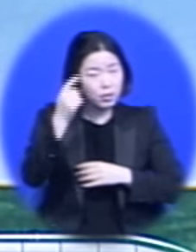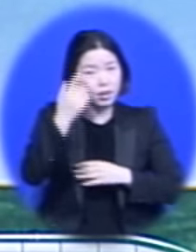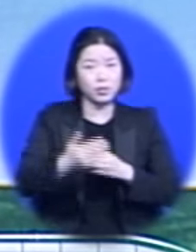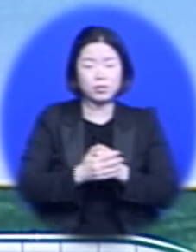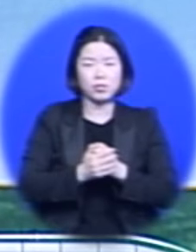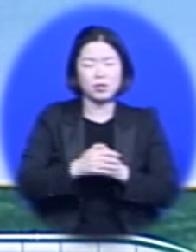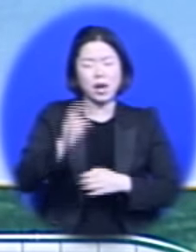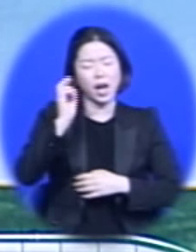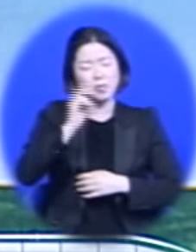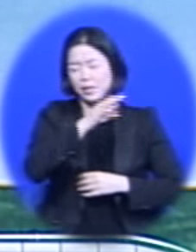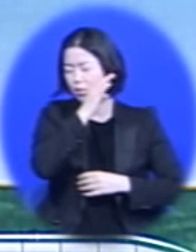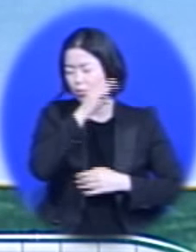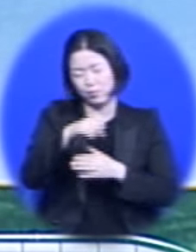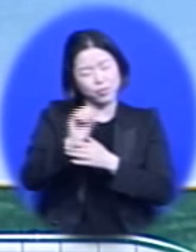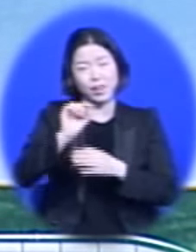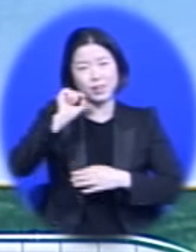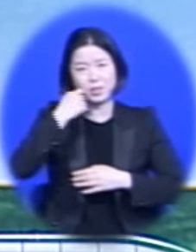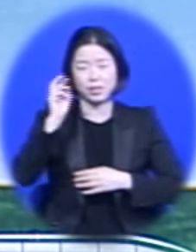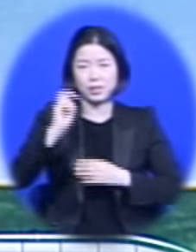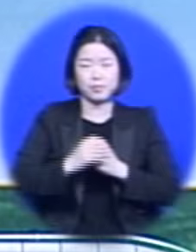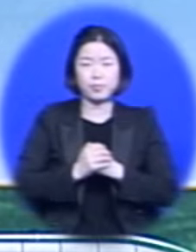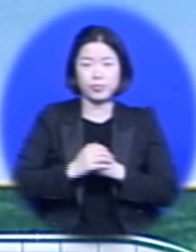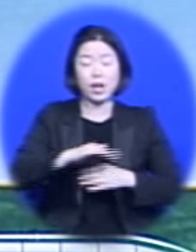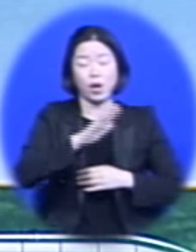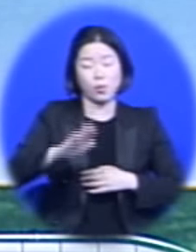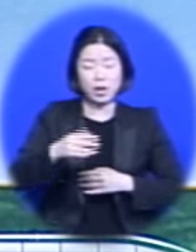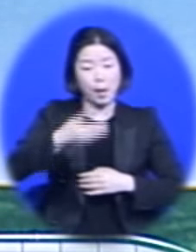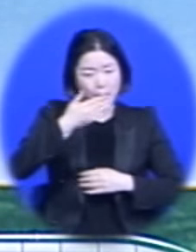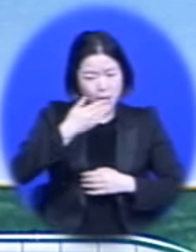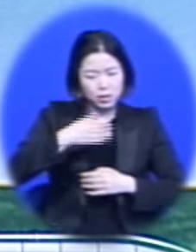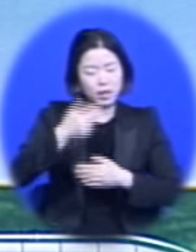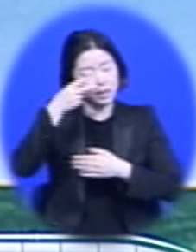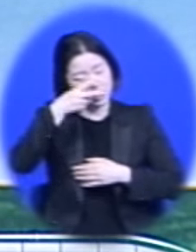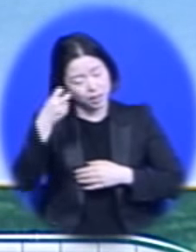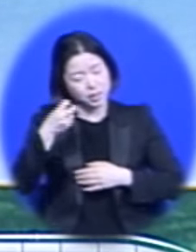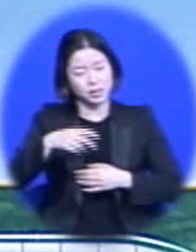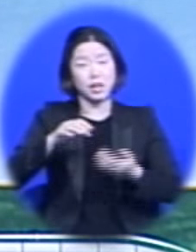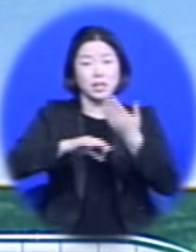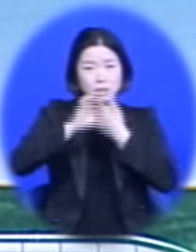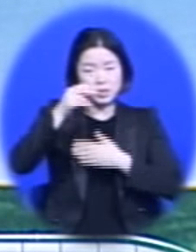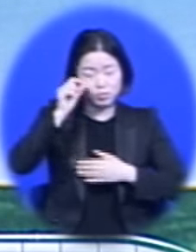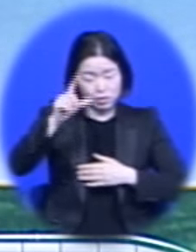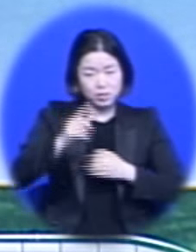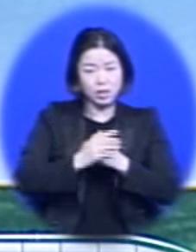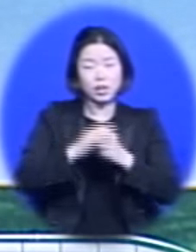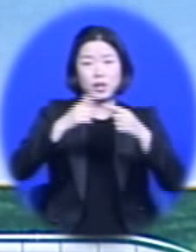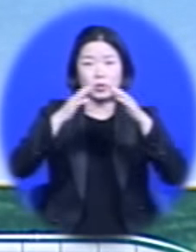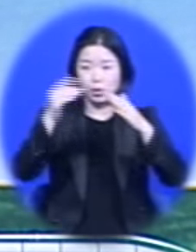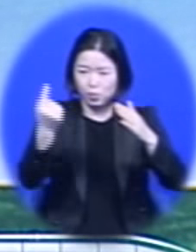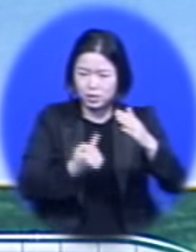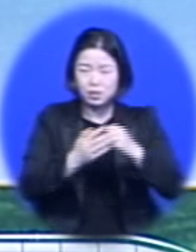고개를 못 들 거예요. 내가 밥을 먹을 때, 잠을 잘 때, 아침에 일어났을 때 이렇게 교회에 와서